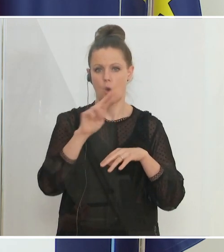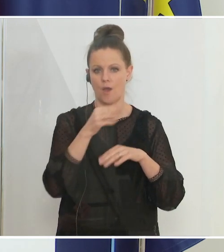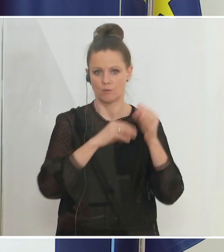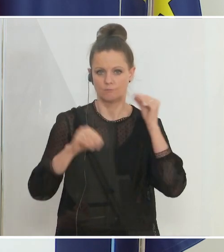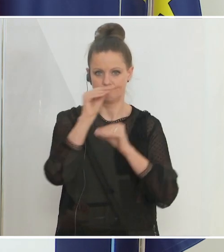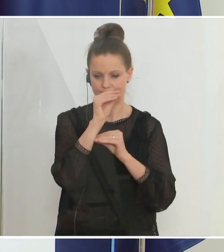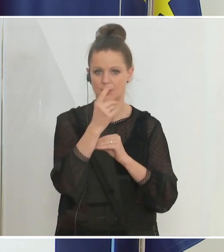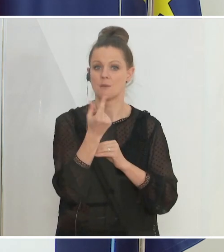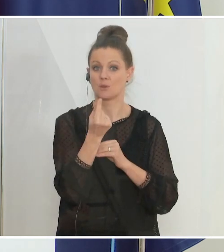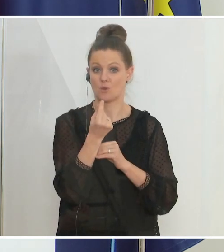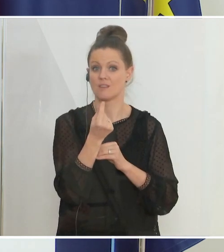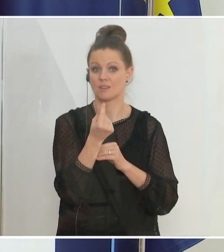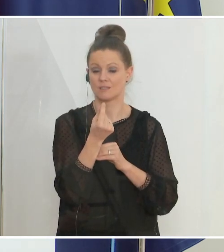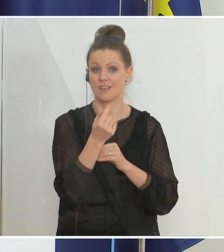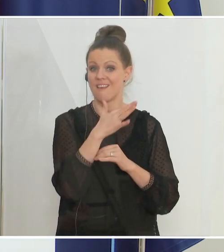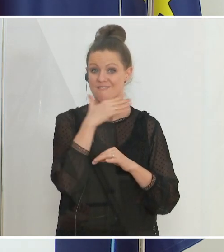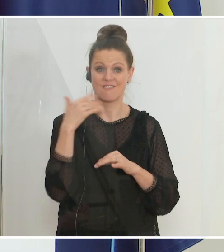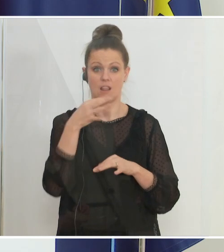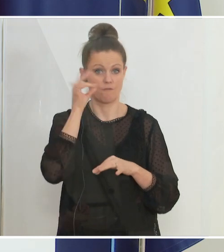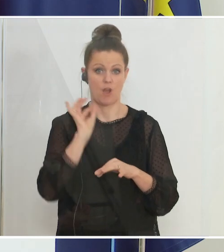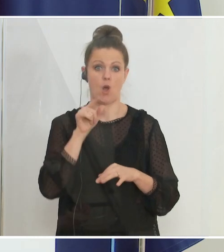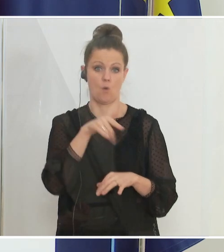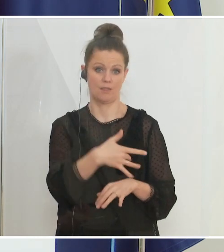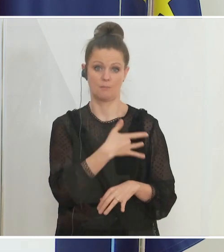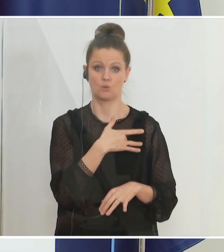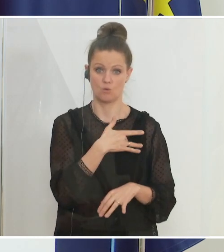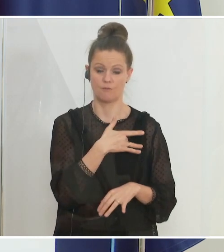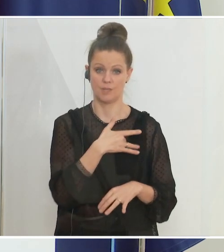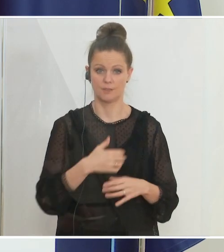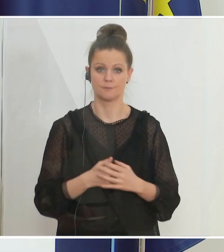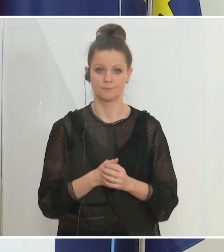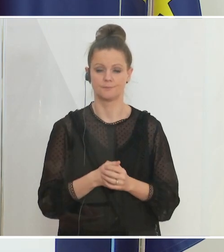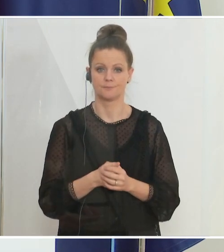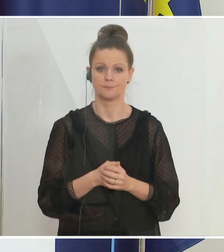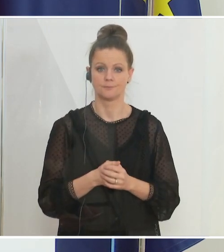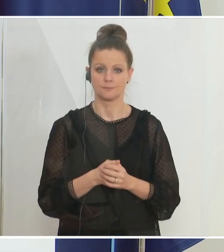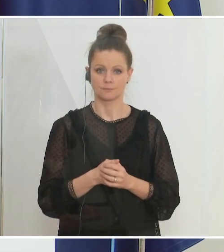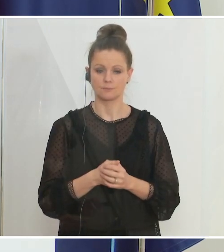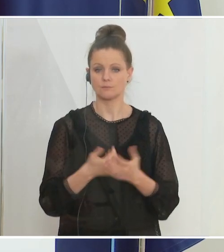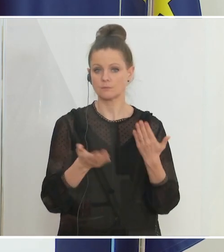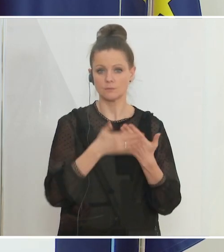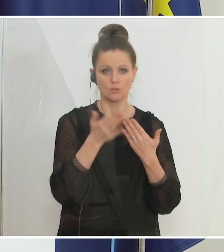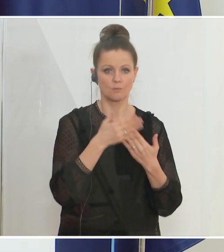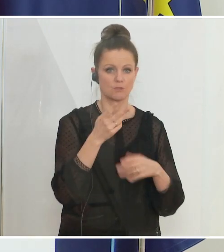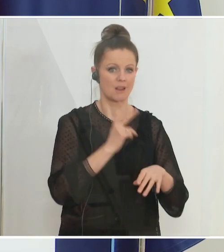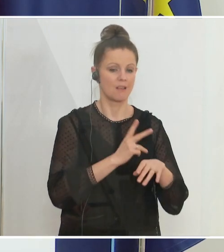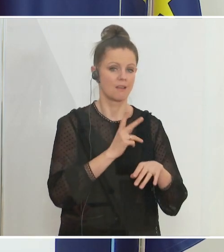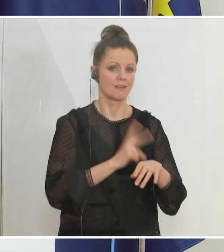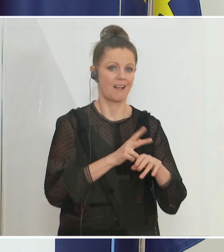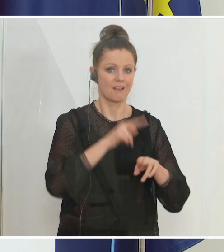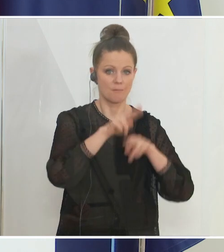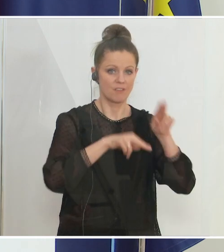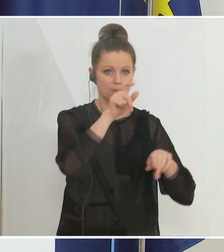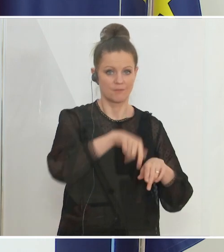da fallen viele Frauen hinein in diese Spannweite, zum Beispiel eine Krankenpflegerin, da